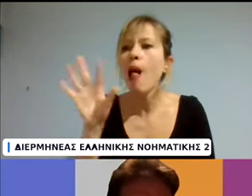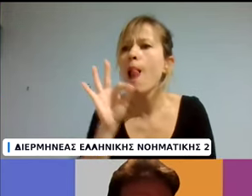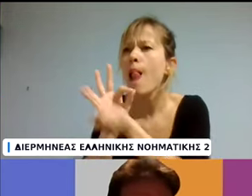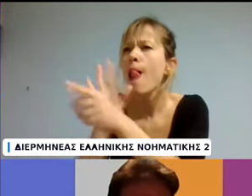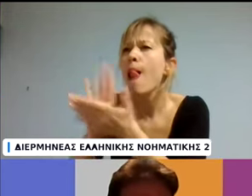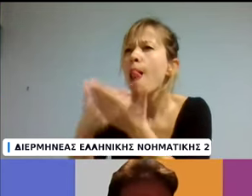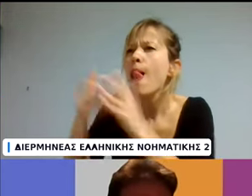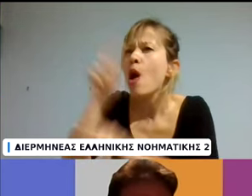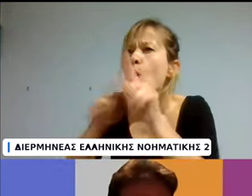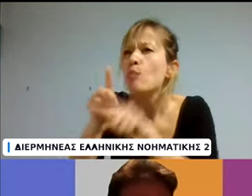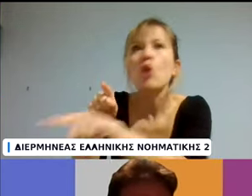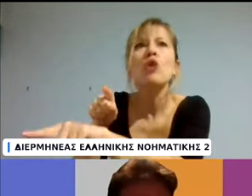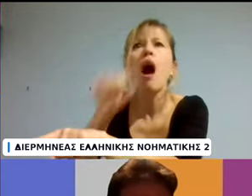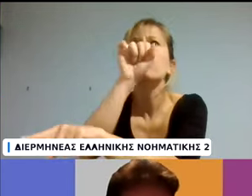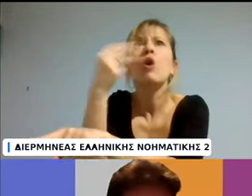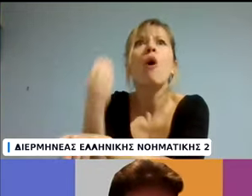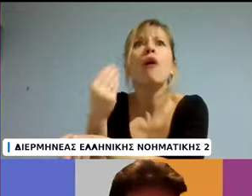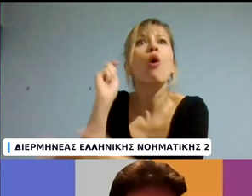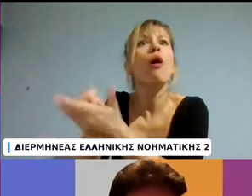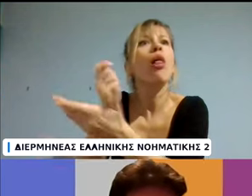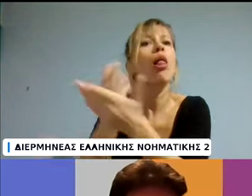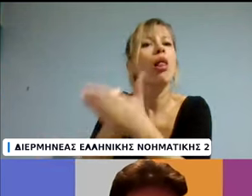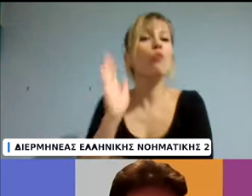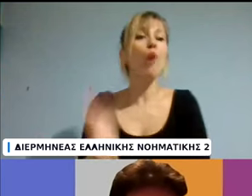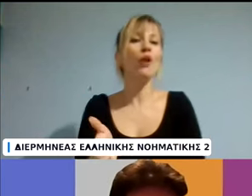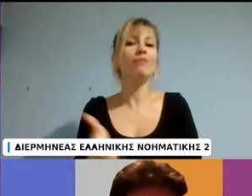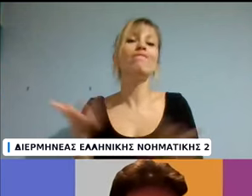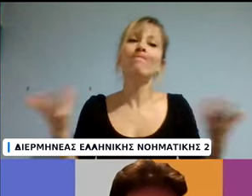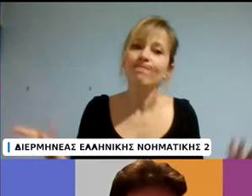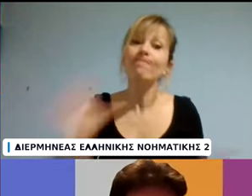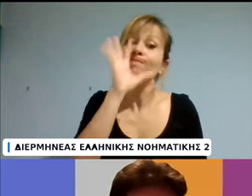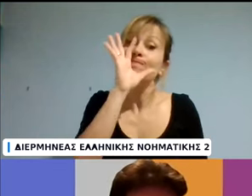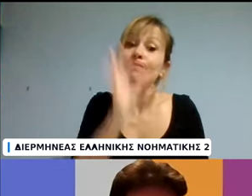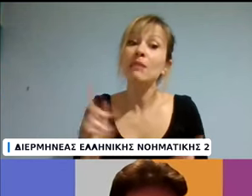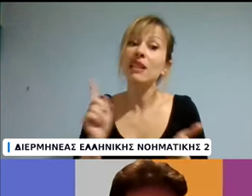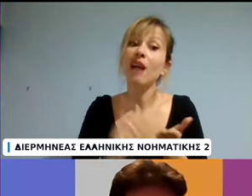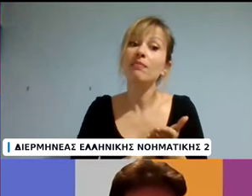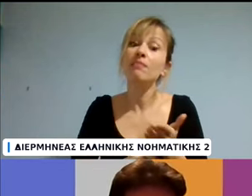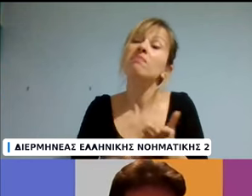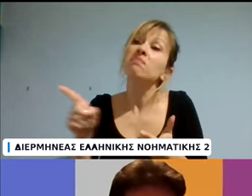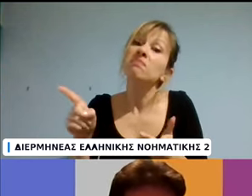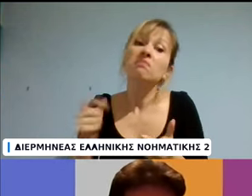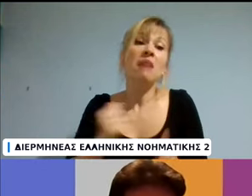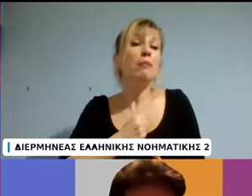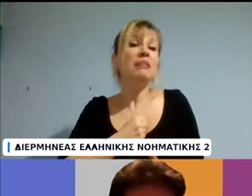τάδε συνάδελφος, και πραγματικά πρέπει να πέσετε σε πολύ κακόπιστο